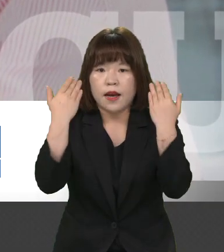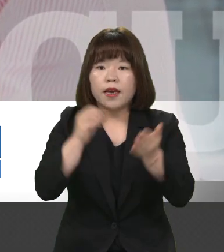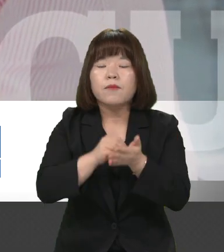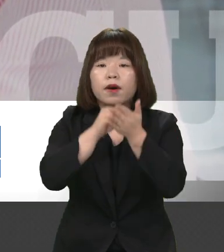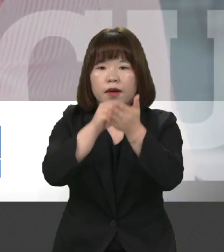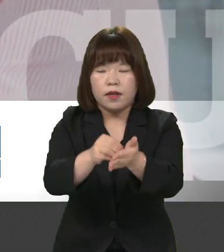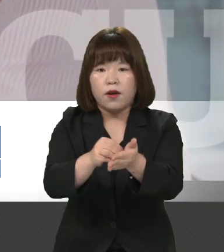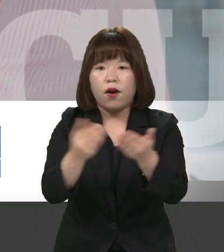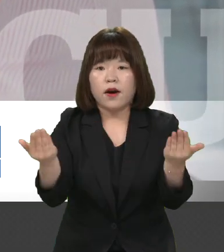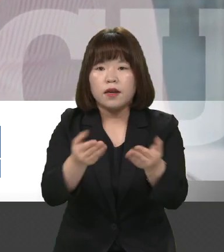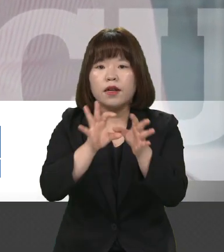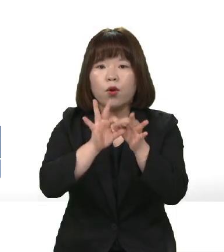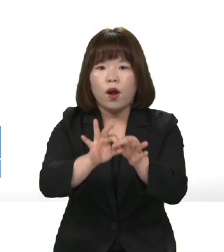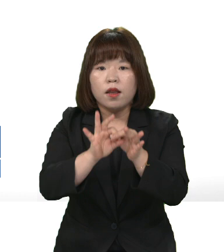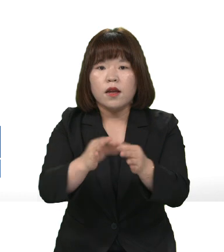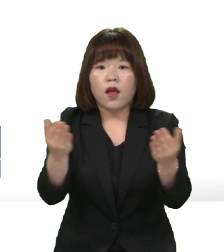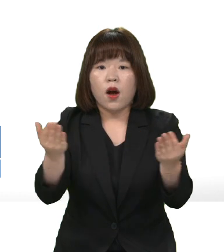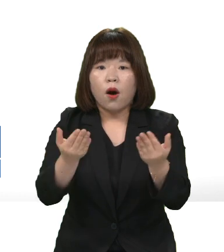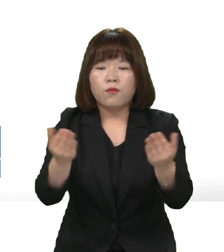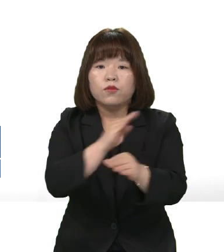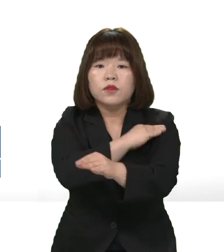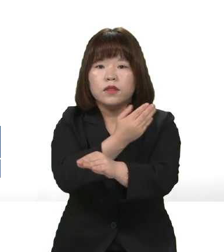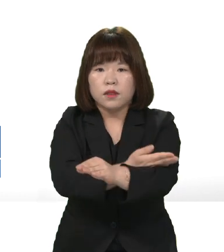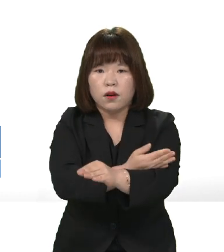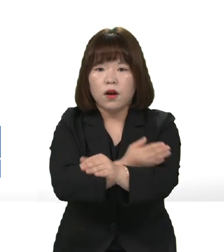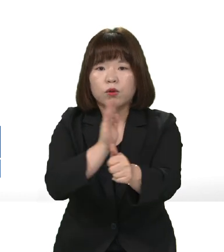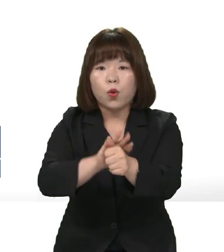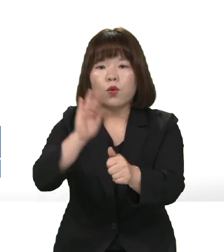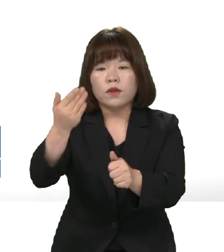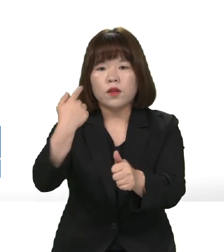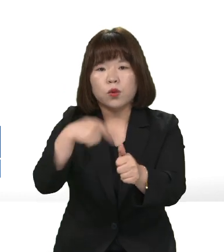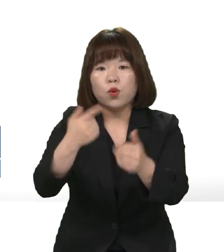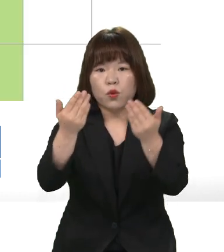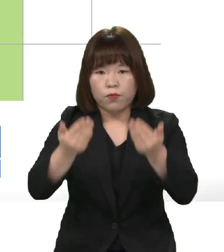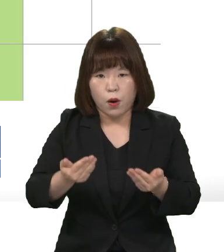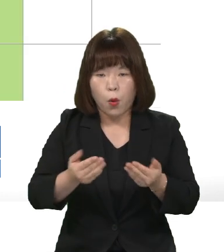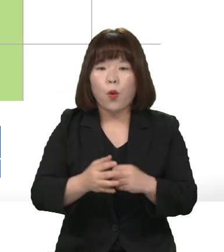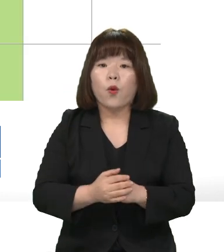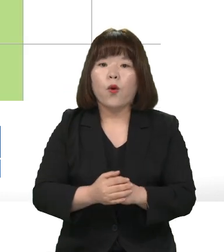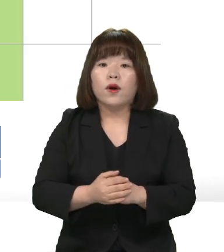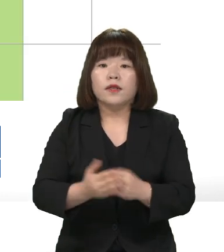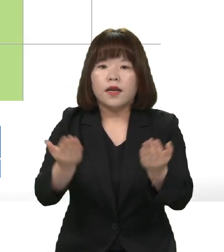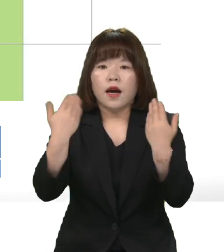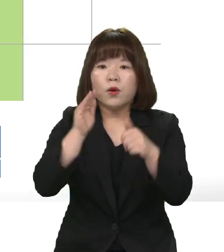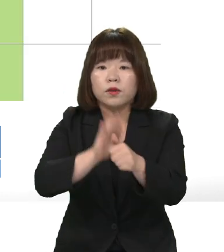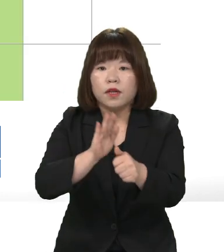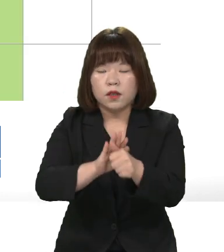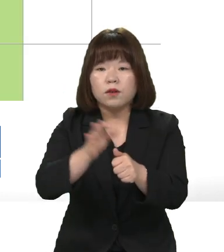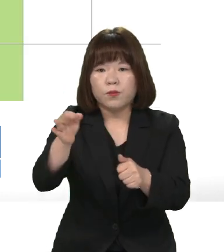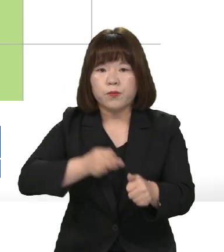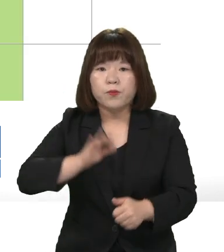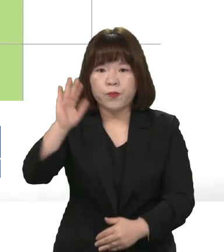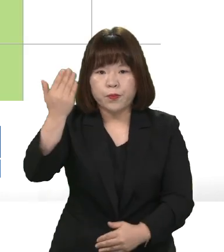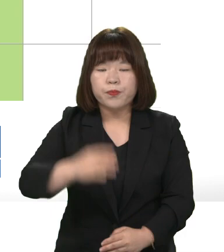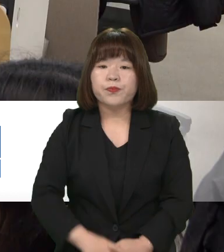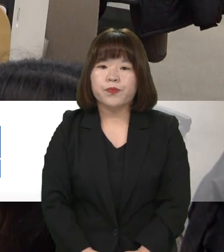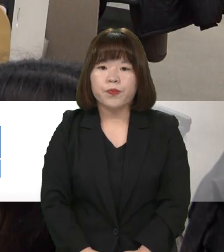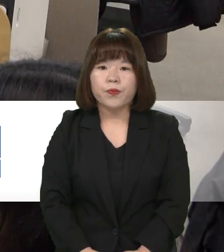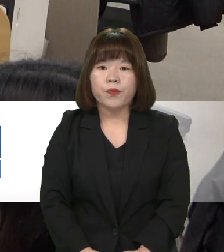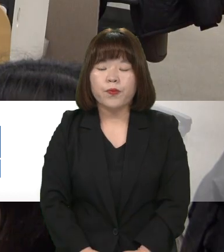입학해 취 창업 및 업무능력 향상에 도움이 되는 교육을 받을 수 있고 산학협력 장학금도 지원받게